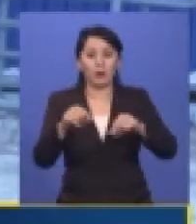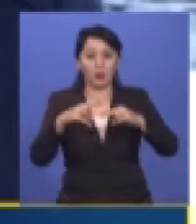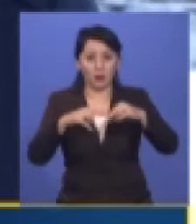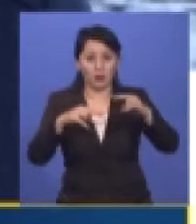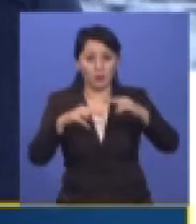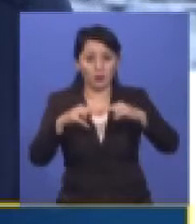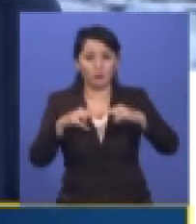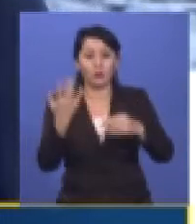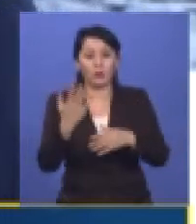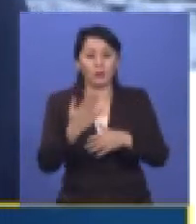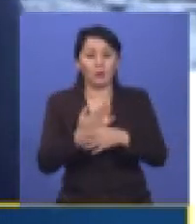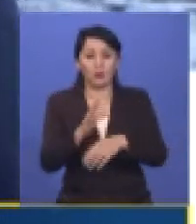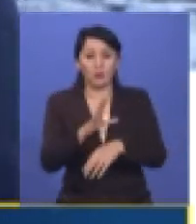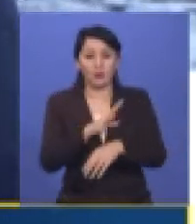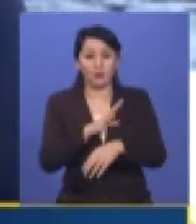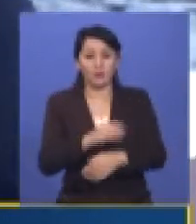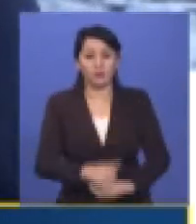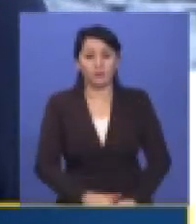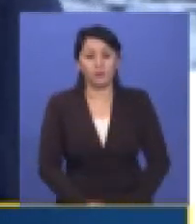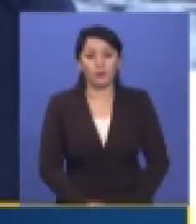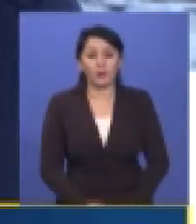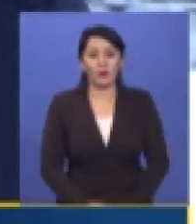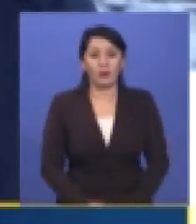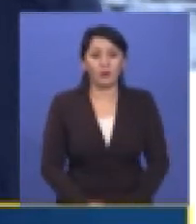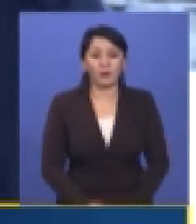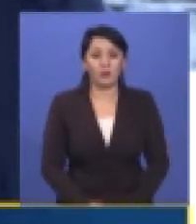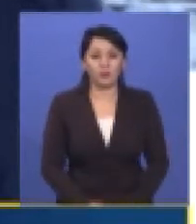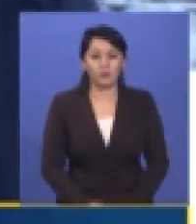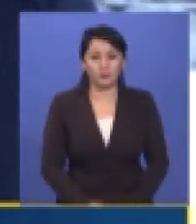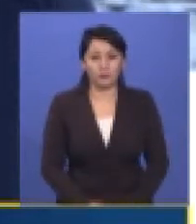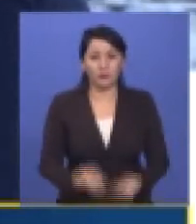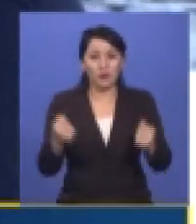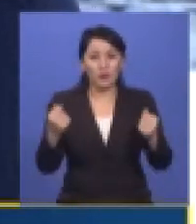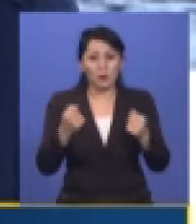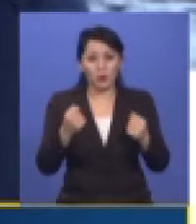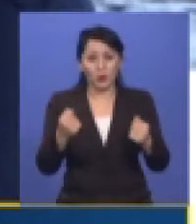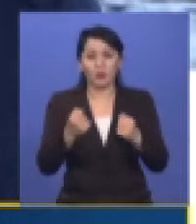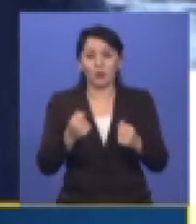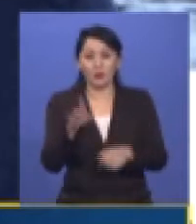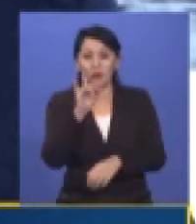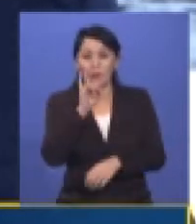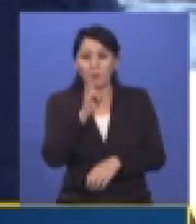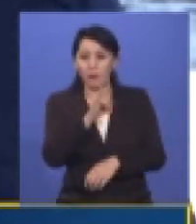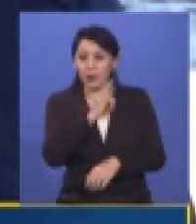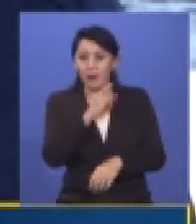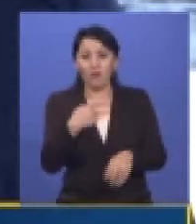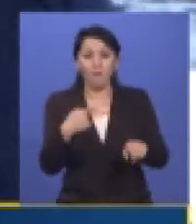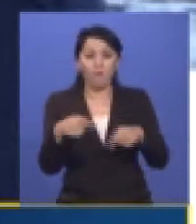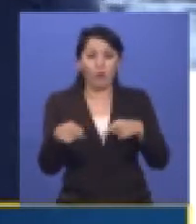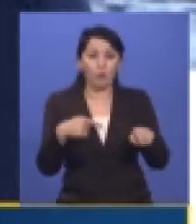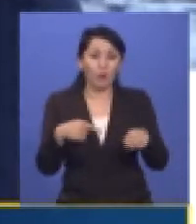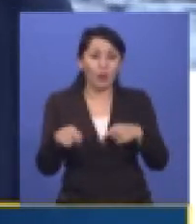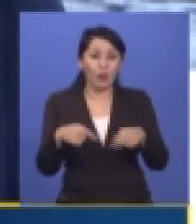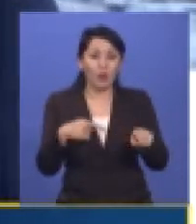салынып, медициналық көмек қол жетімді болды. Спорттық он кішкене мини футбольный поле дейді ғой,